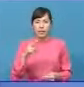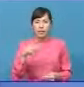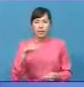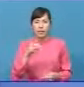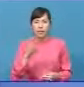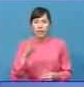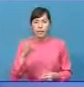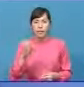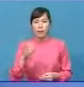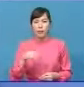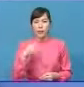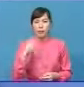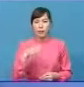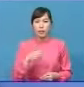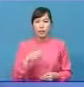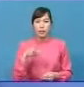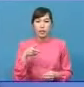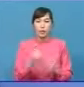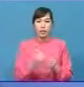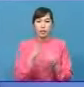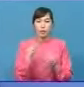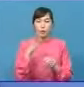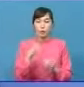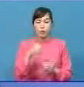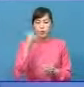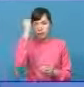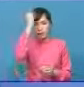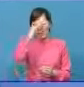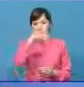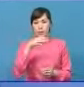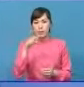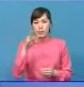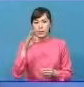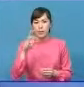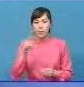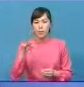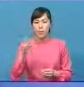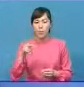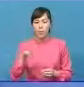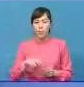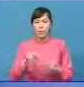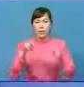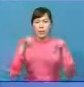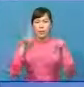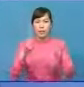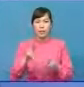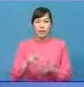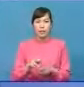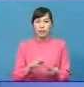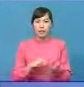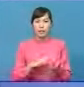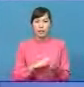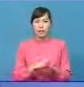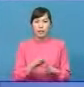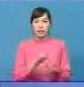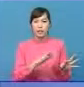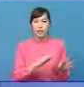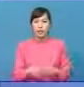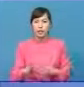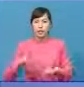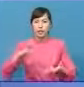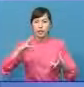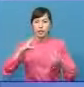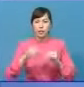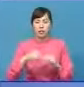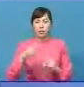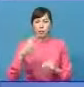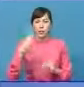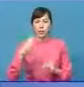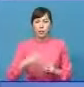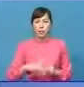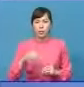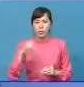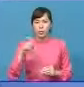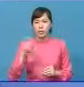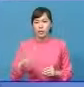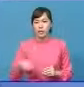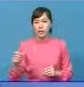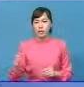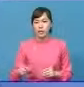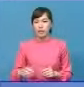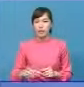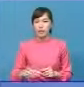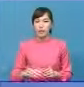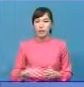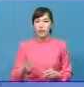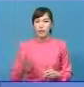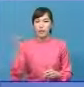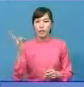ғана 2014 жылы облысымызда теолог мамандардың атқарған жұмыстардың нәтижесінде 30-ға жуық азамат дәстүрлі дінімізге қайта